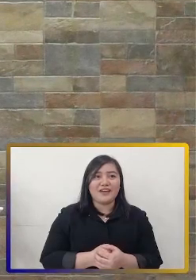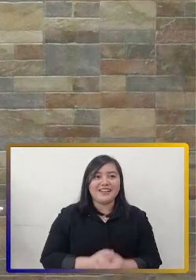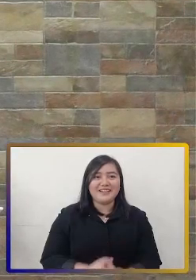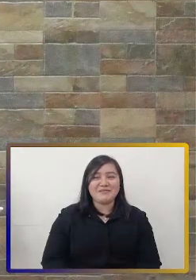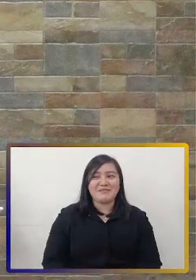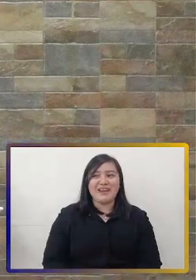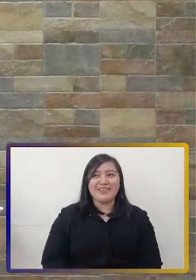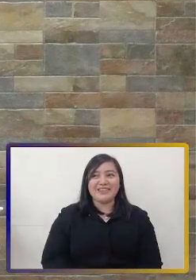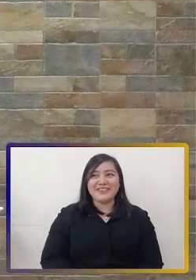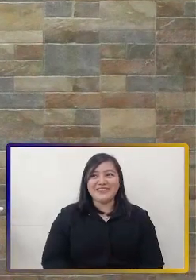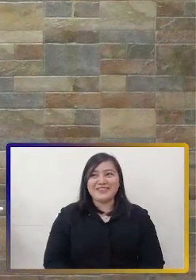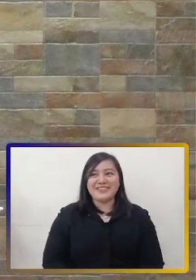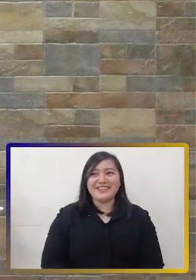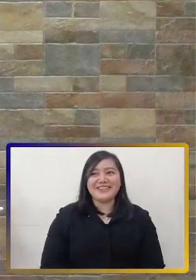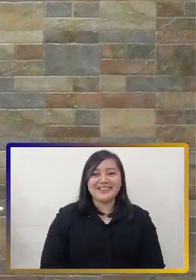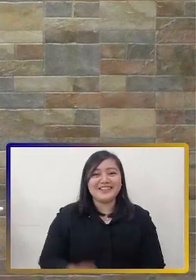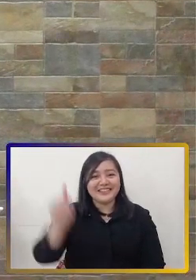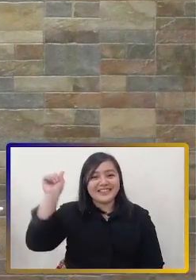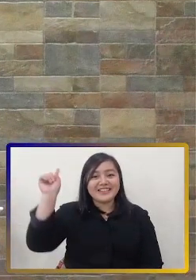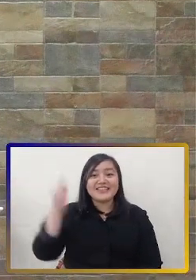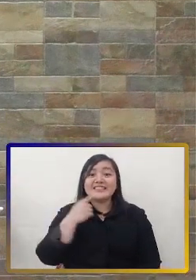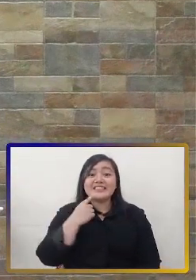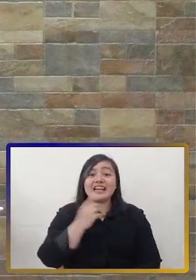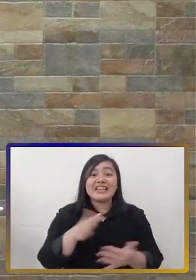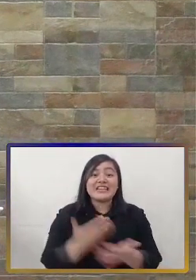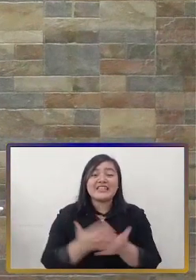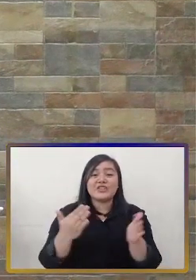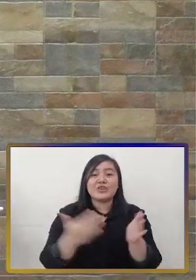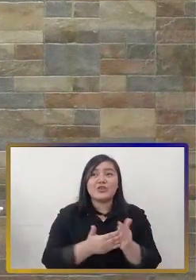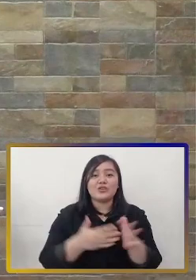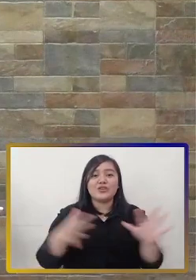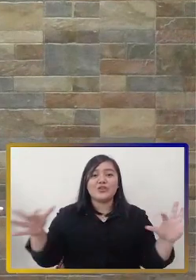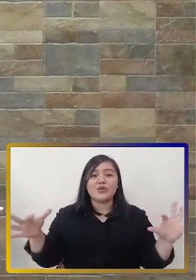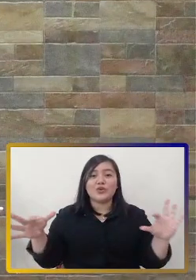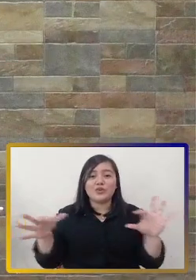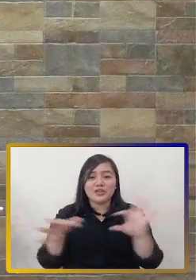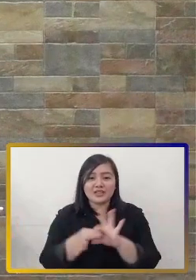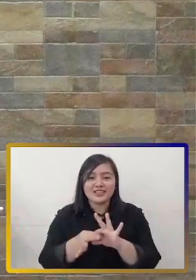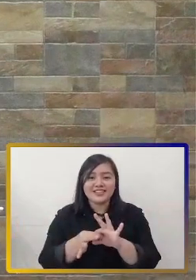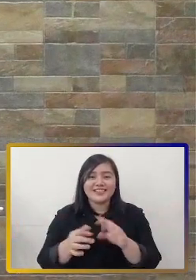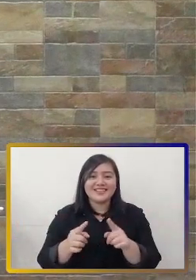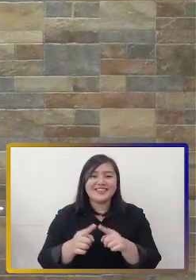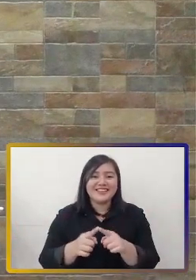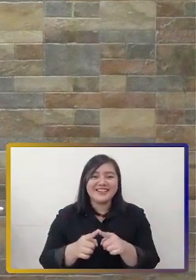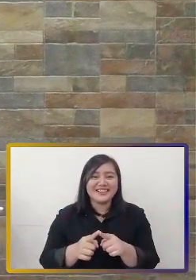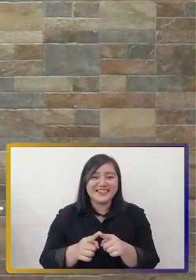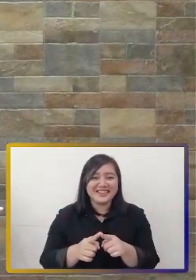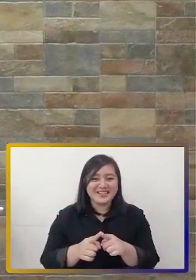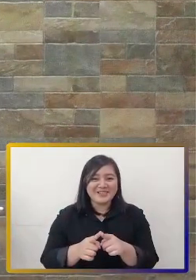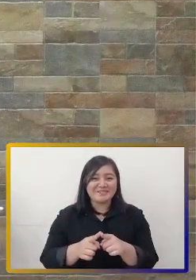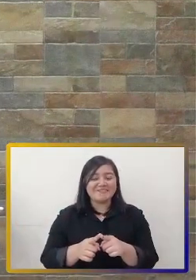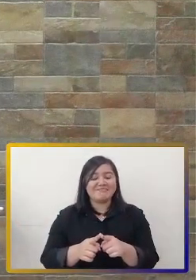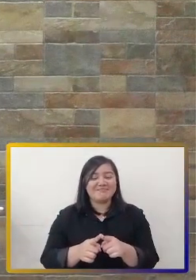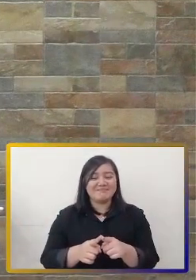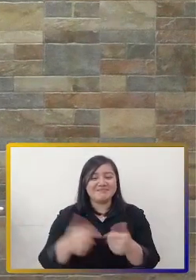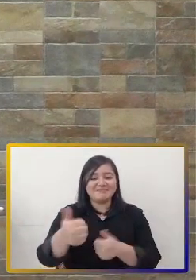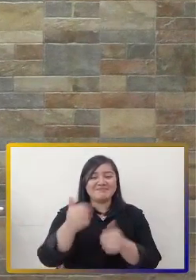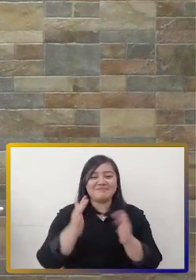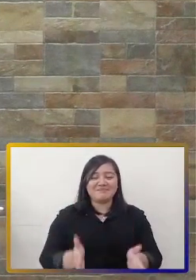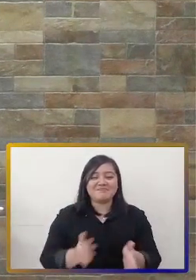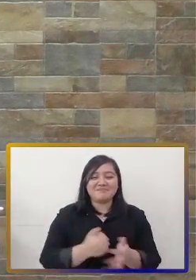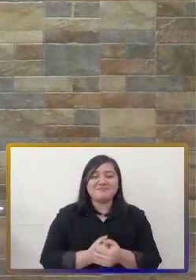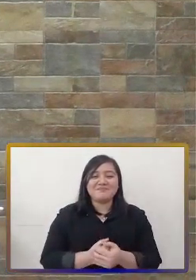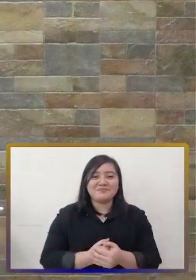lahat konektado sa mga apostles. You see, sila ay nagmula sa mga apostles. Kaya nga, after